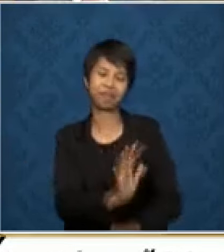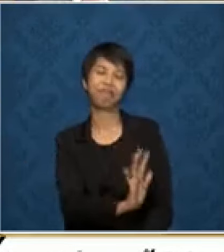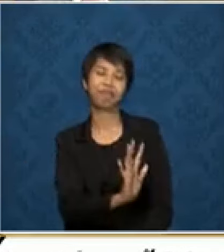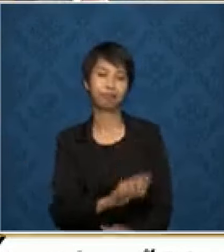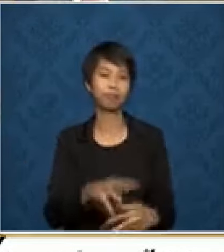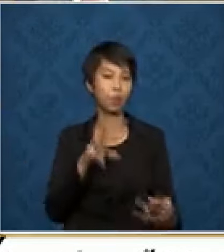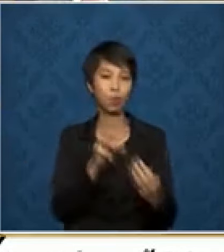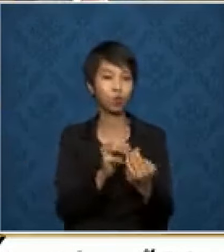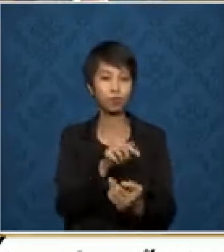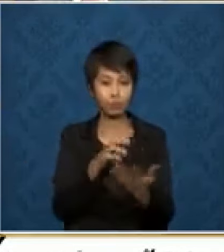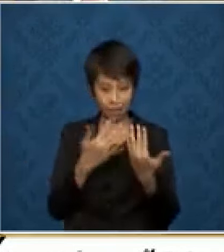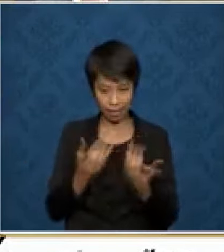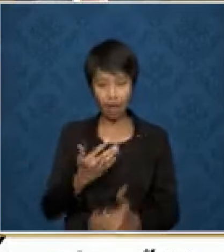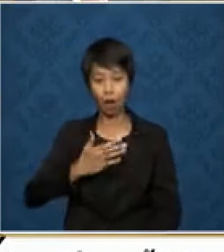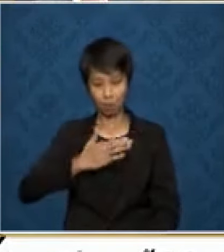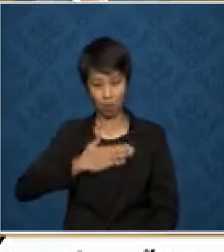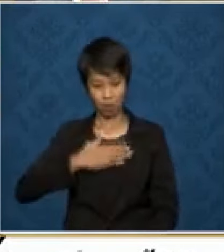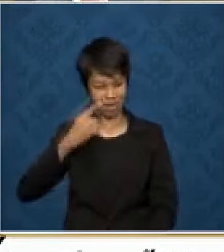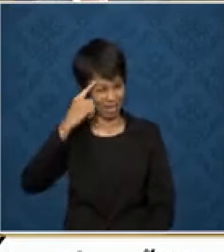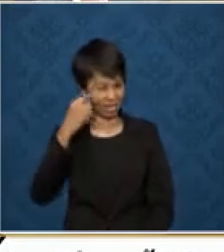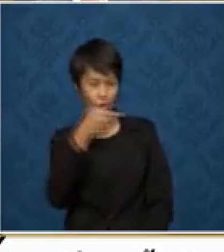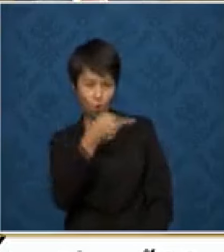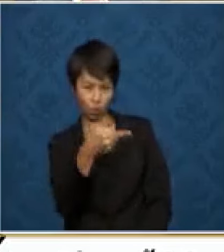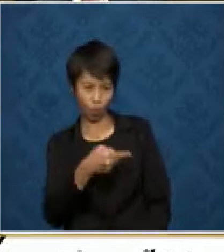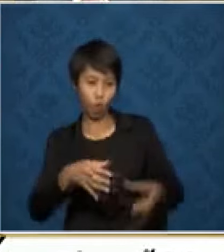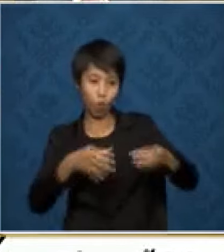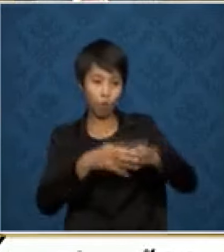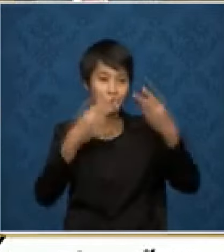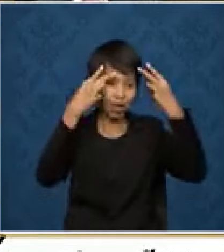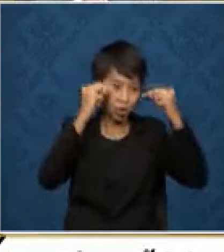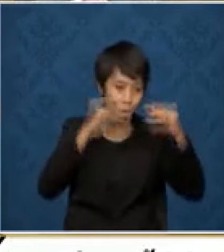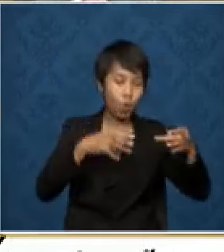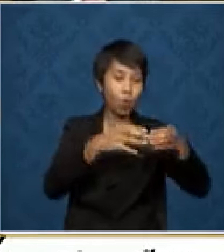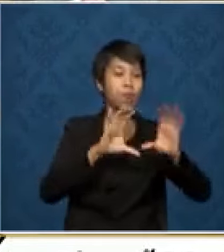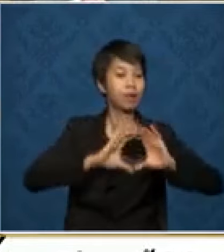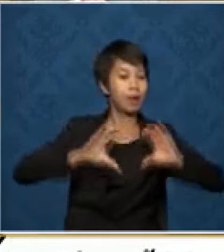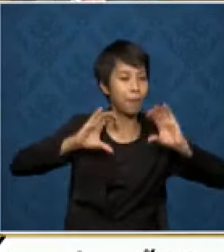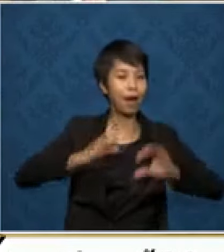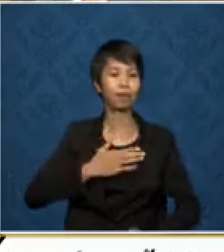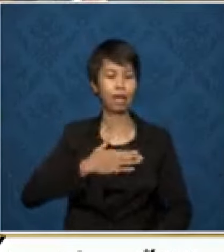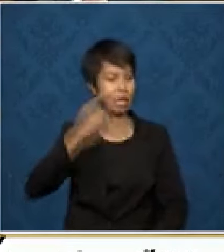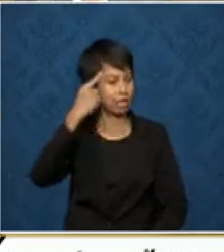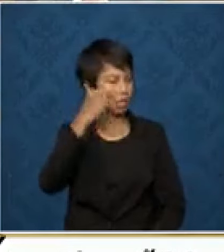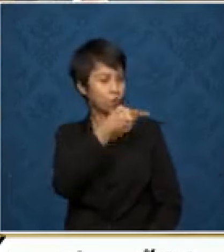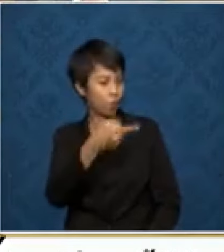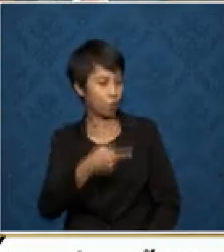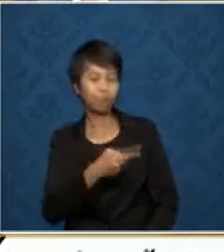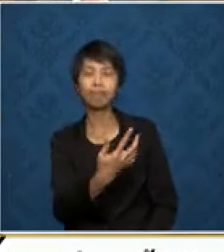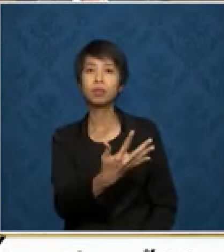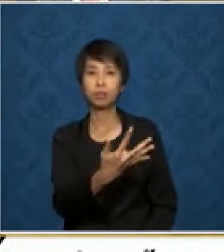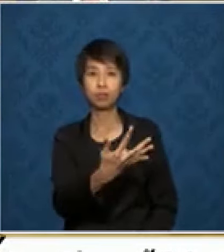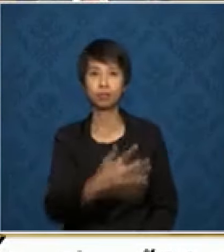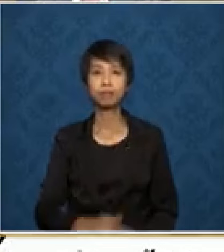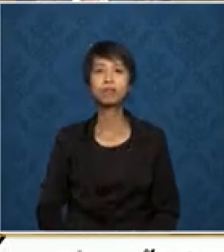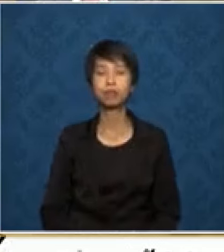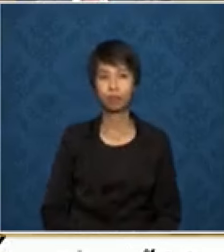กับนายกรัฐมนตรีและคณะรัฐบาลคนใดคนหนึ่งเลยครับขอกราบเรียนกับท่านประธาน